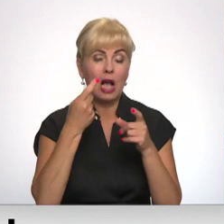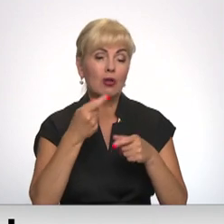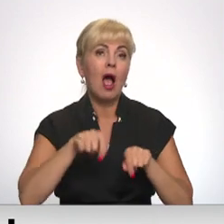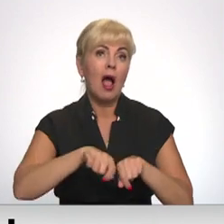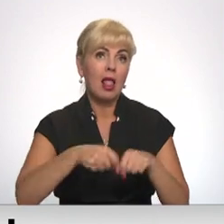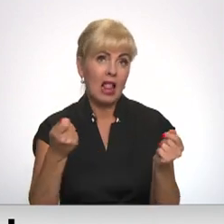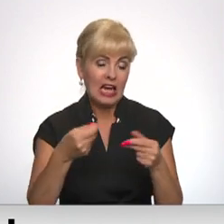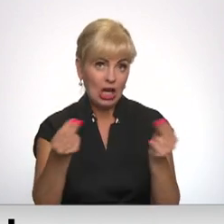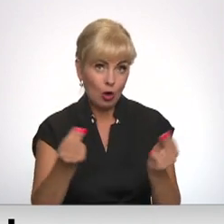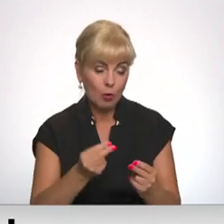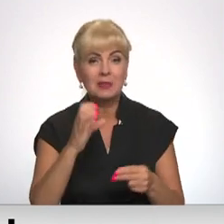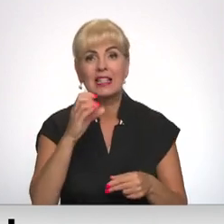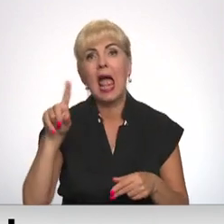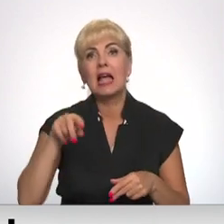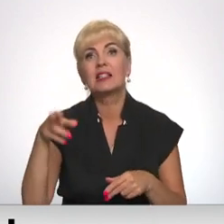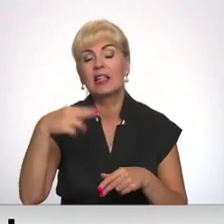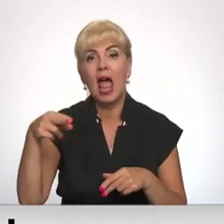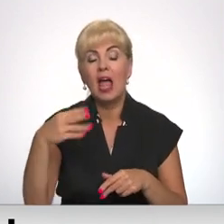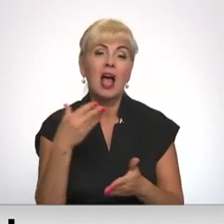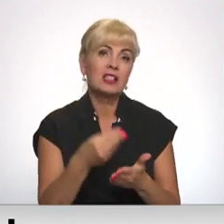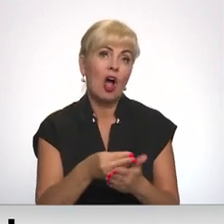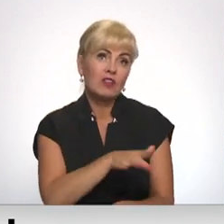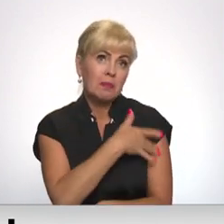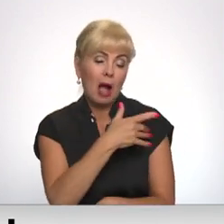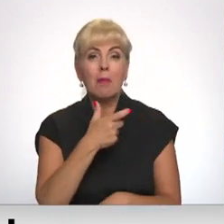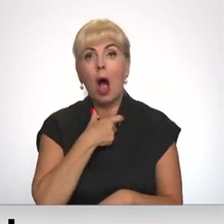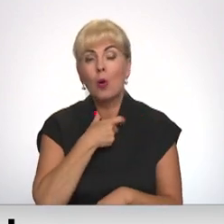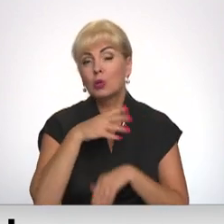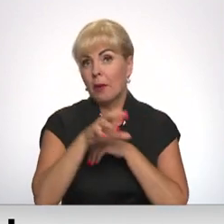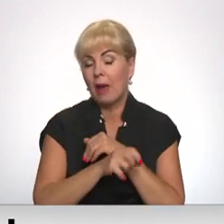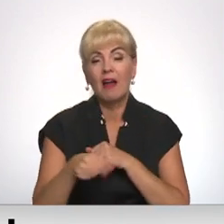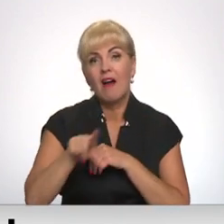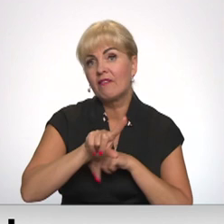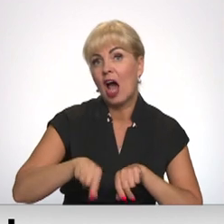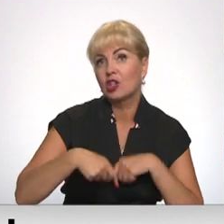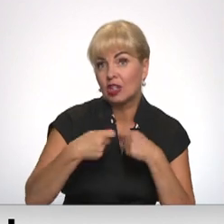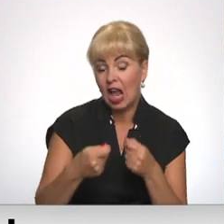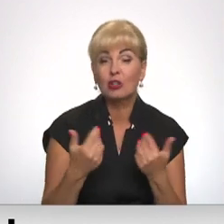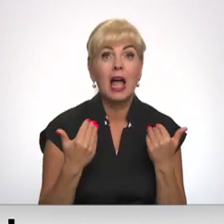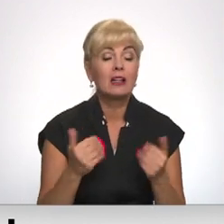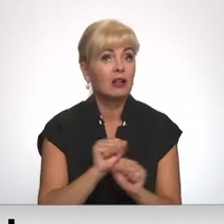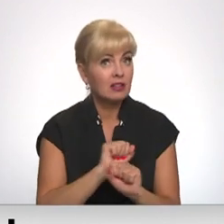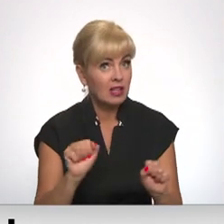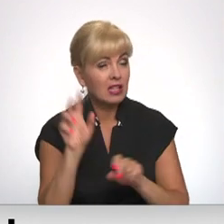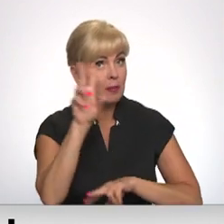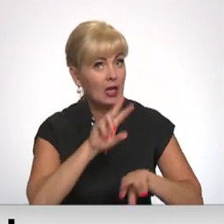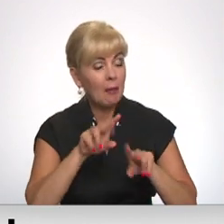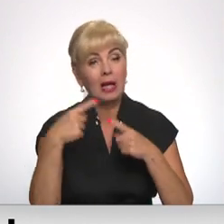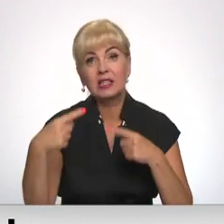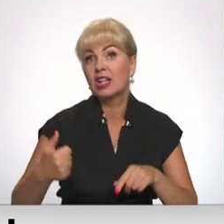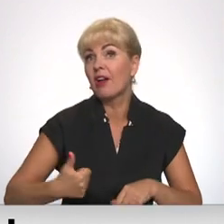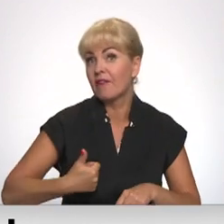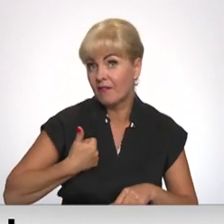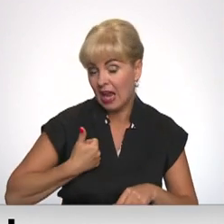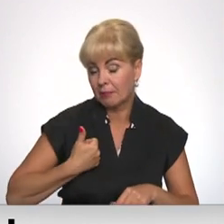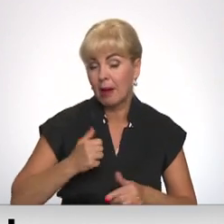ceļu satiksmes drošības direkciju un savas pakalpojumus augusta beigās vairs nesniegs. Tāpēc tagad steidzam jāmeklē cits uzturētājs un